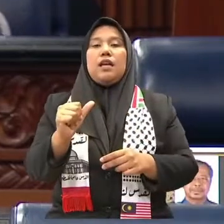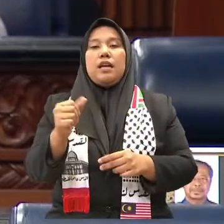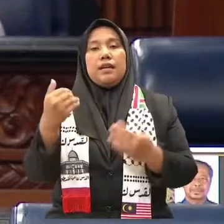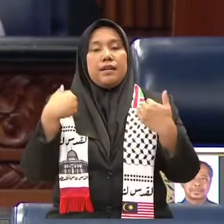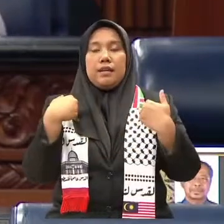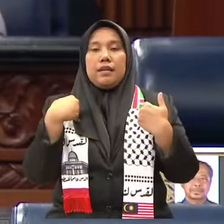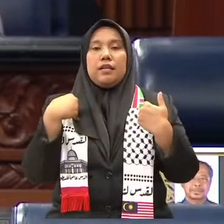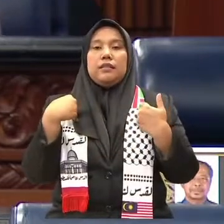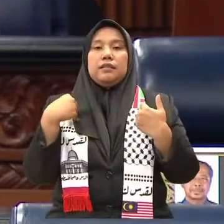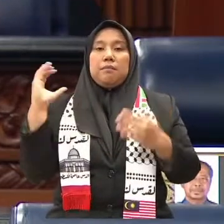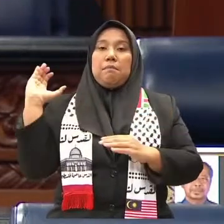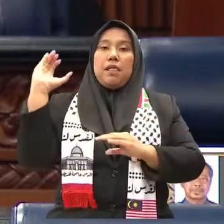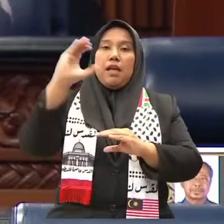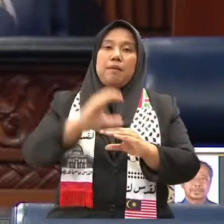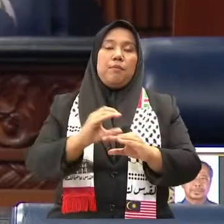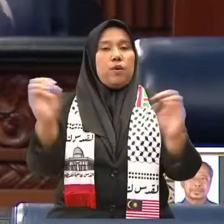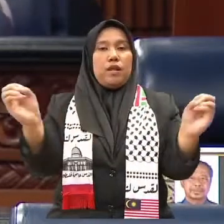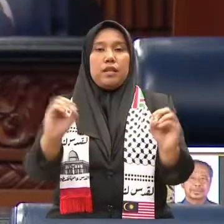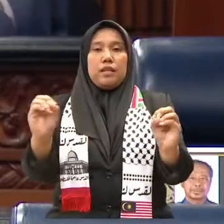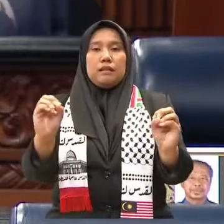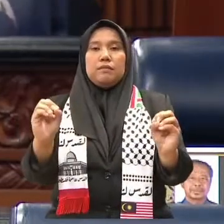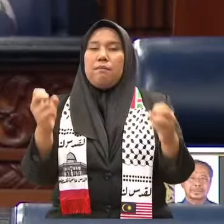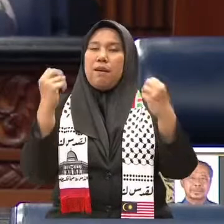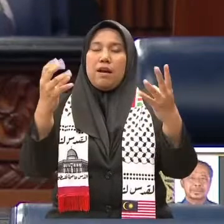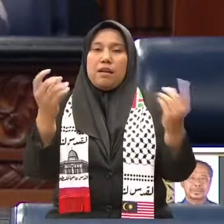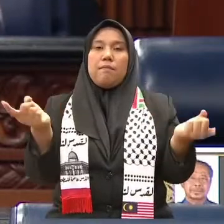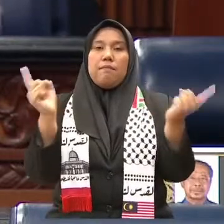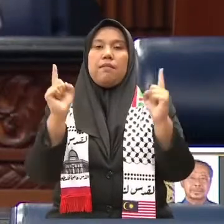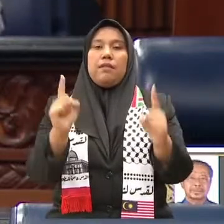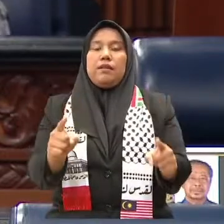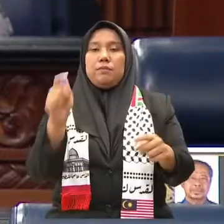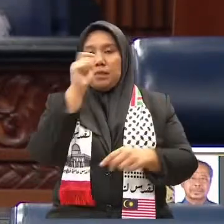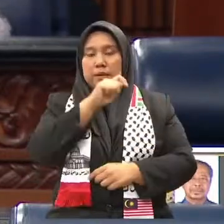Ini sangat berluasa,